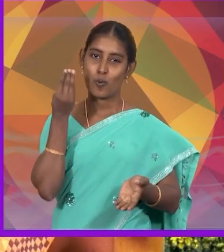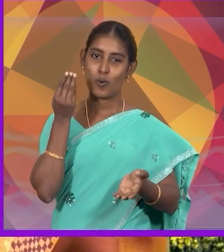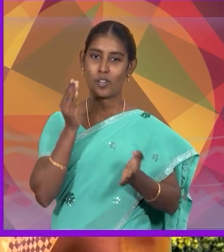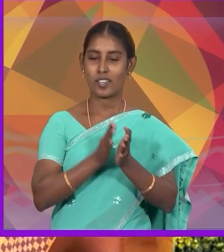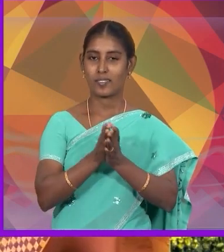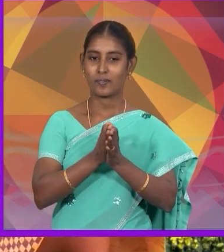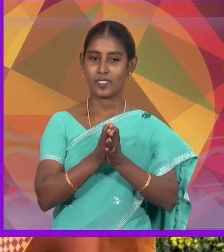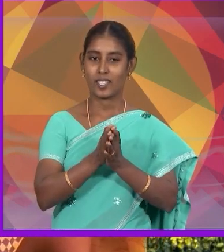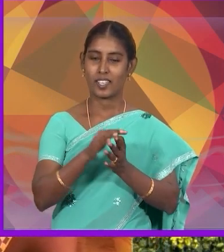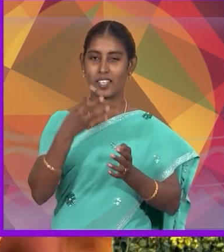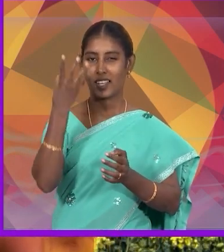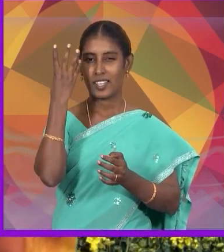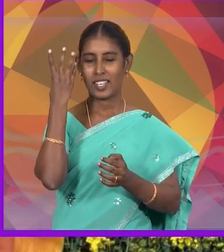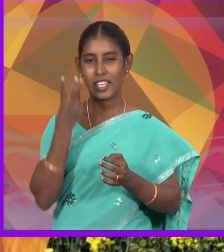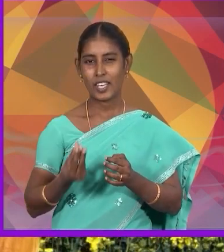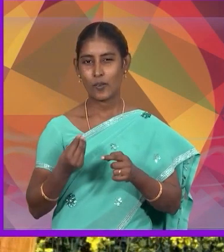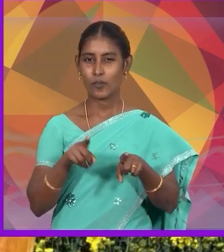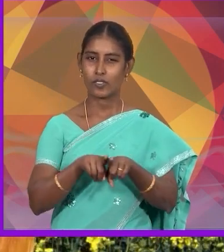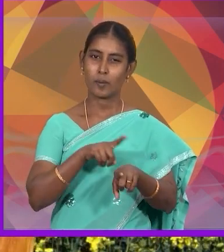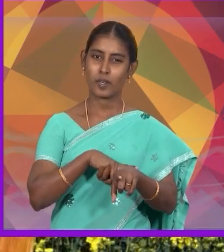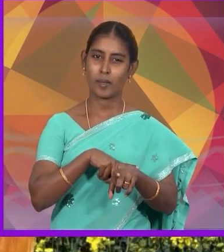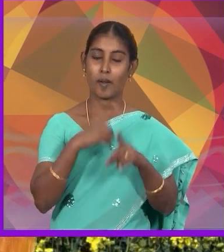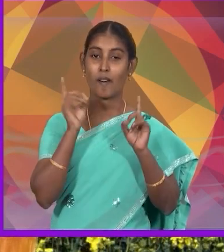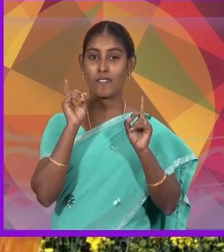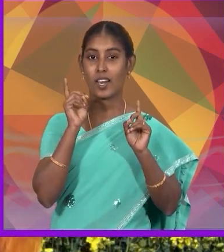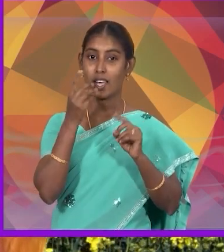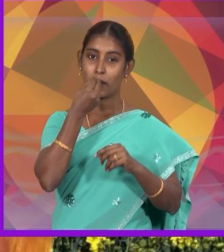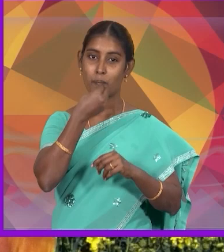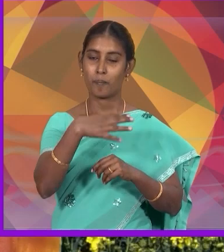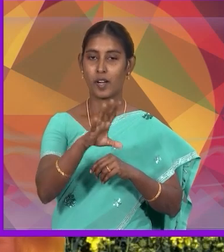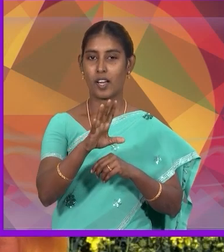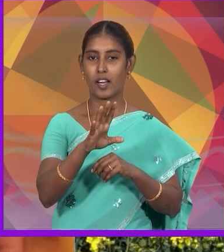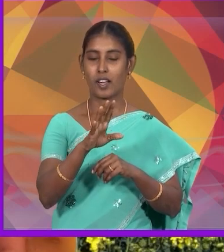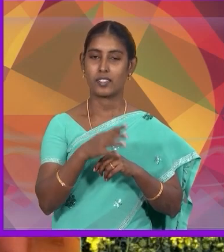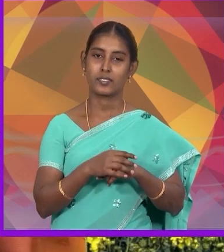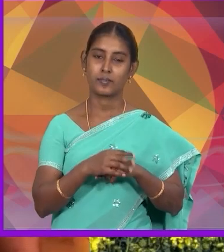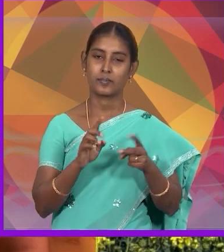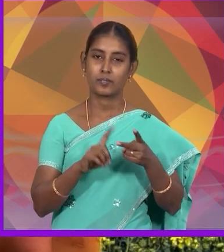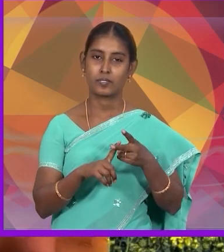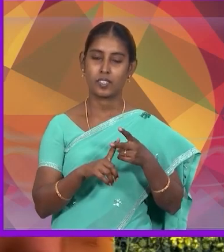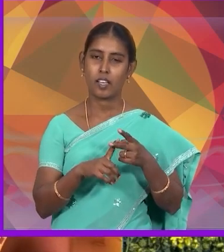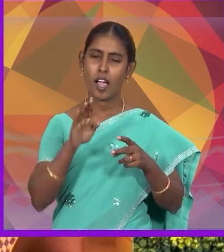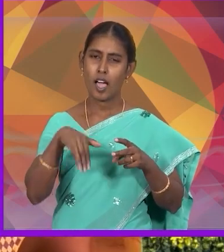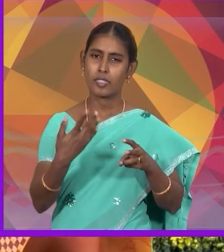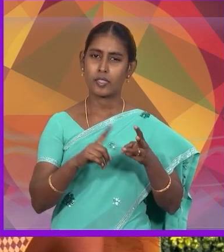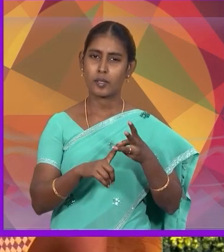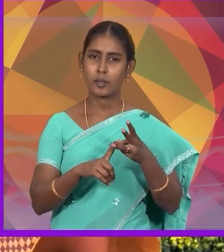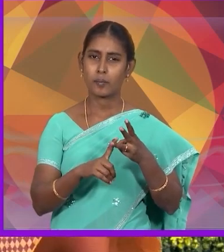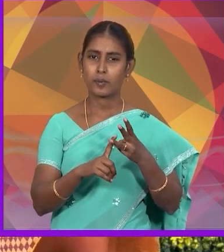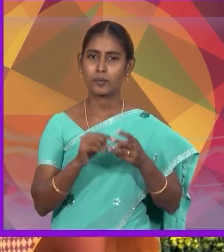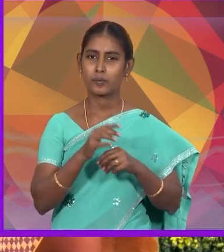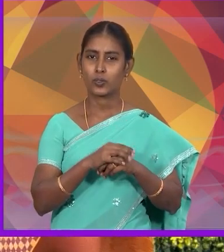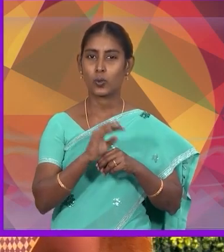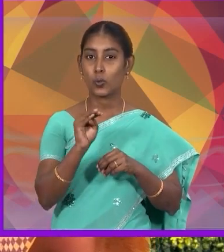போது சாய்ந்தாடமா சாய்ந்தாடா அது மாதிரி விளையாடும் போது பாடக்கூடிய பாடல்கள் விளையாட்டு பாடல்கள். அதுக்கப்புறம் சடங்கு